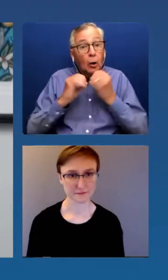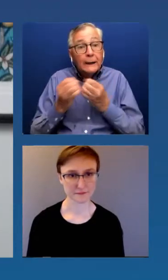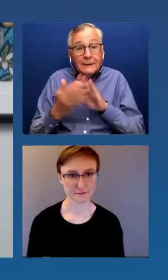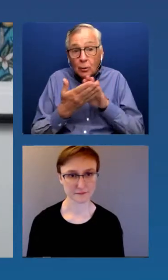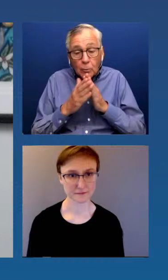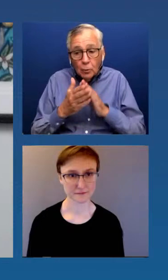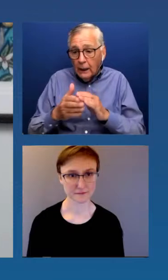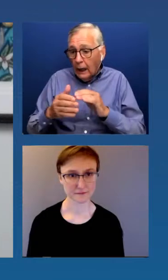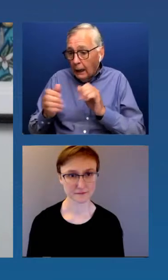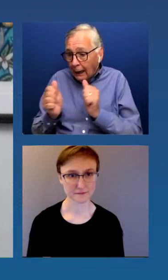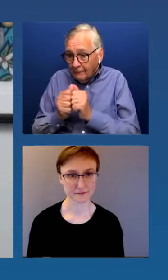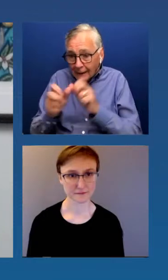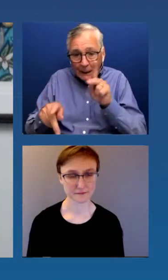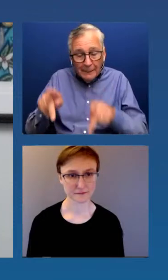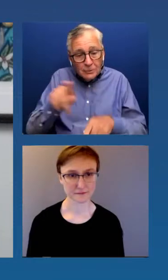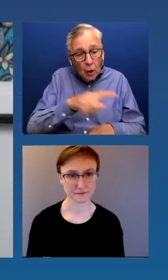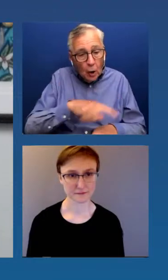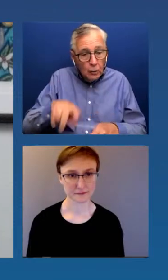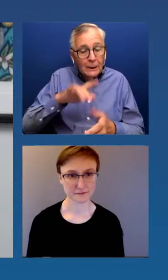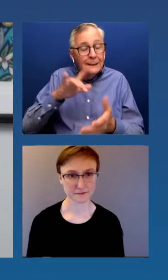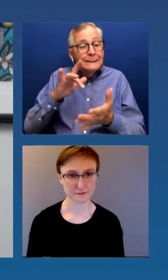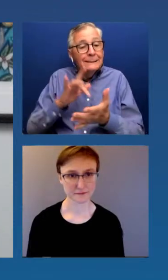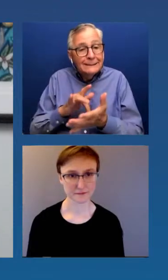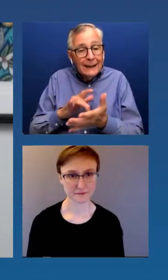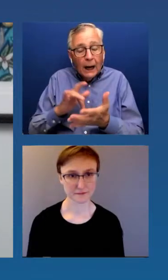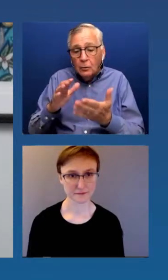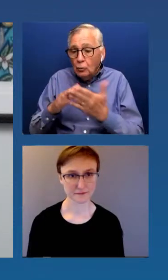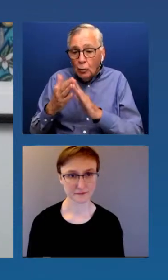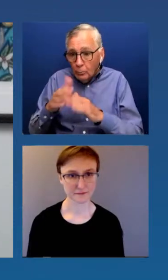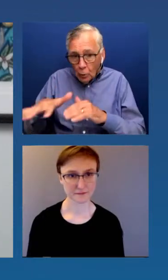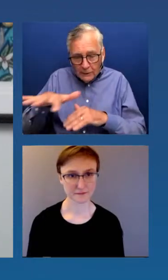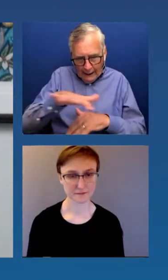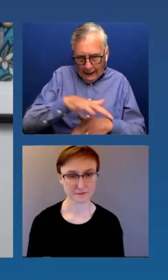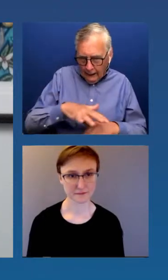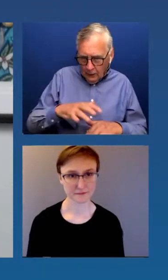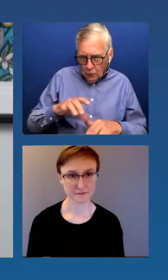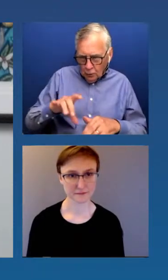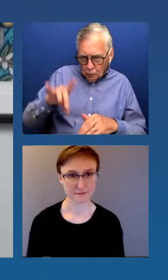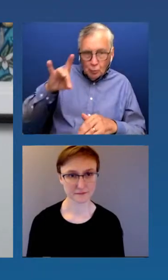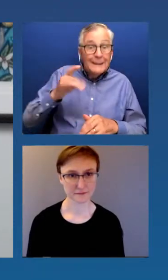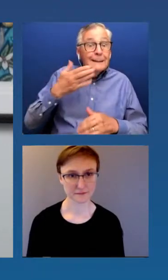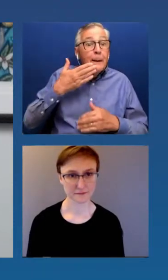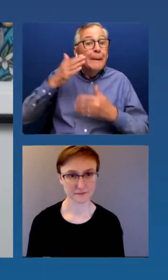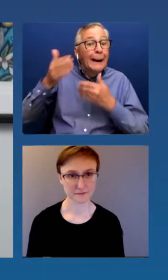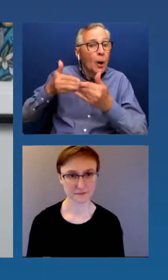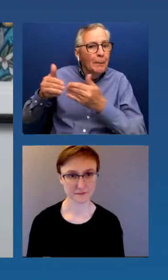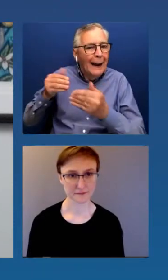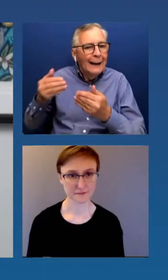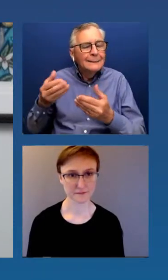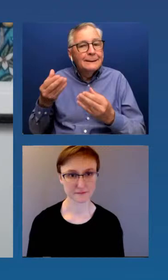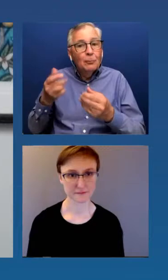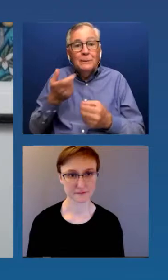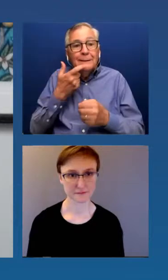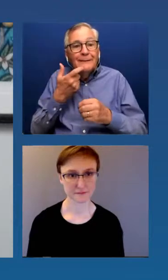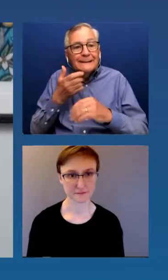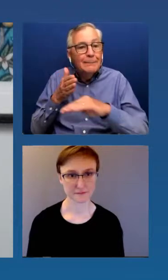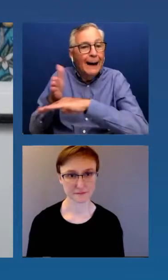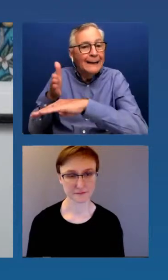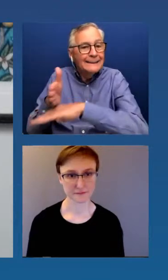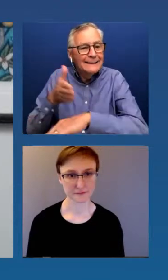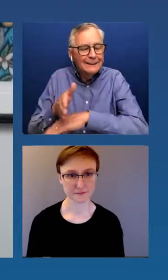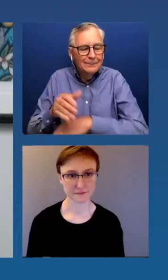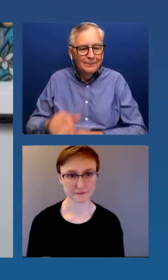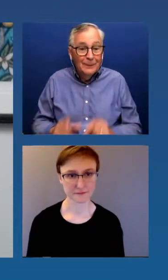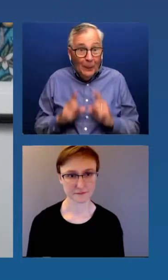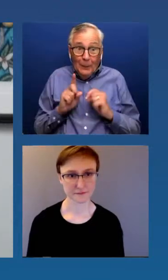résidents, les centres de communauté sanitaire pour choisir des lieux qui sont adéquats, très accessibles. Si vous me permettez,